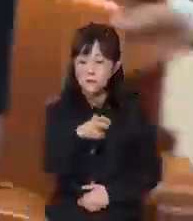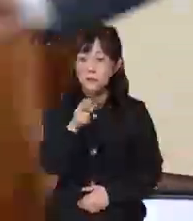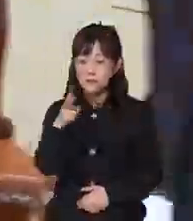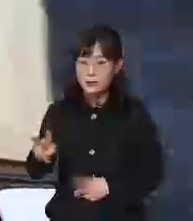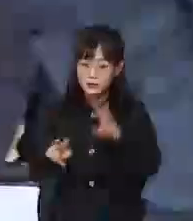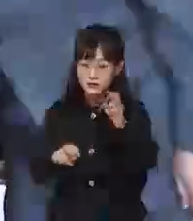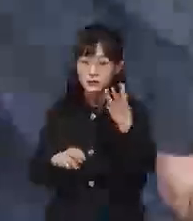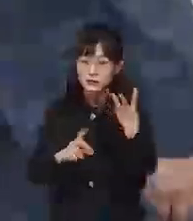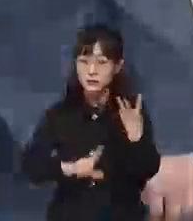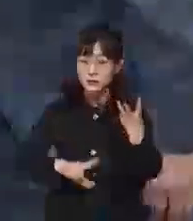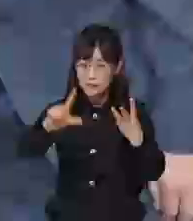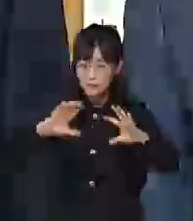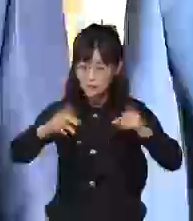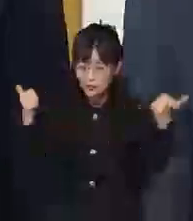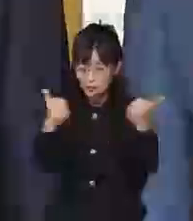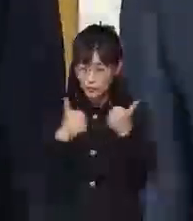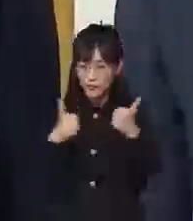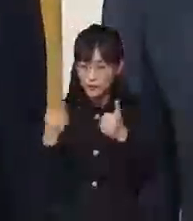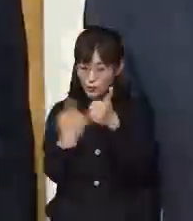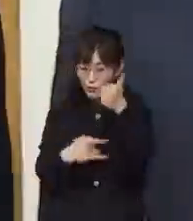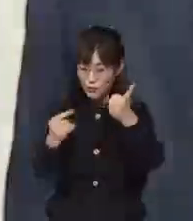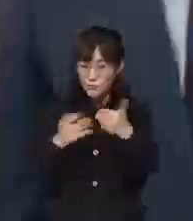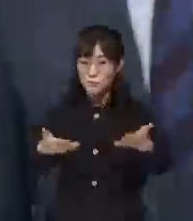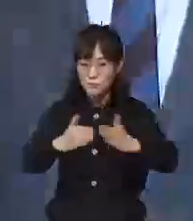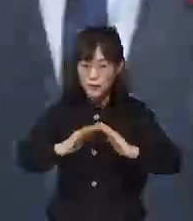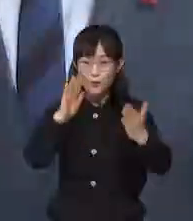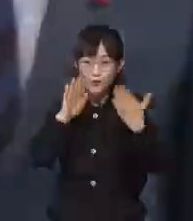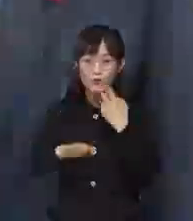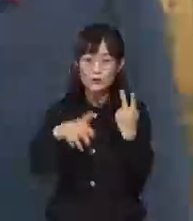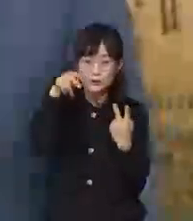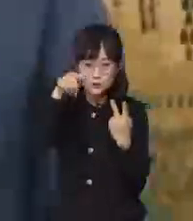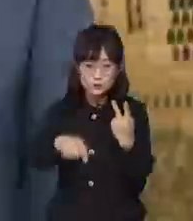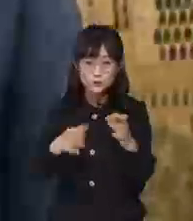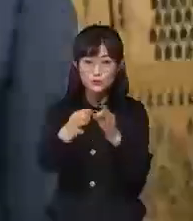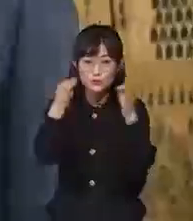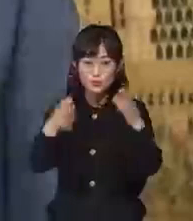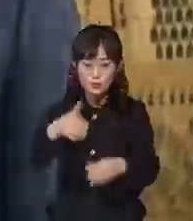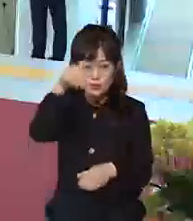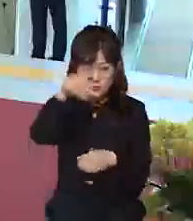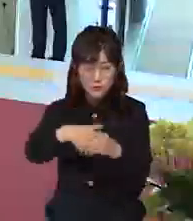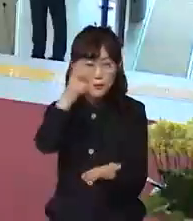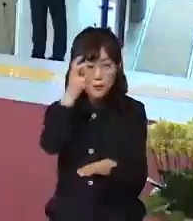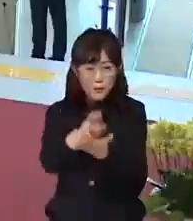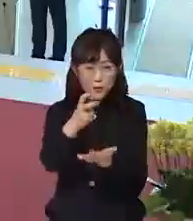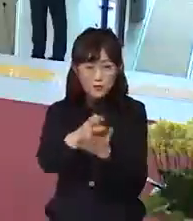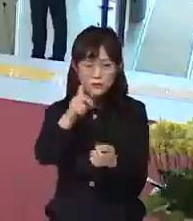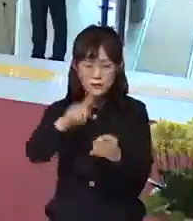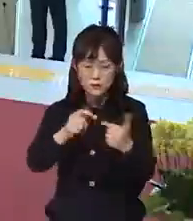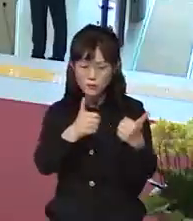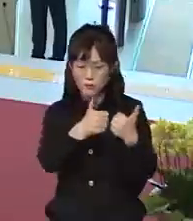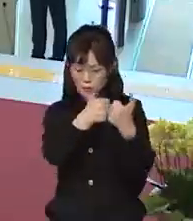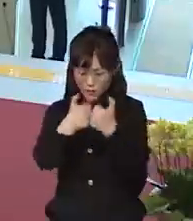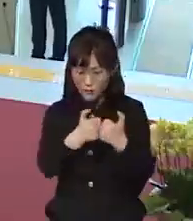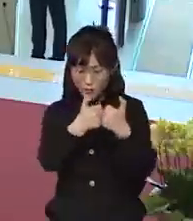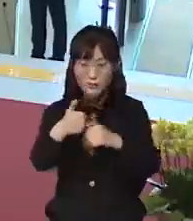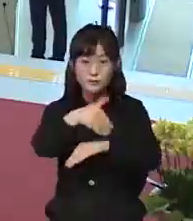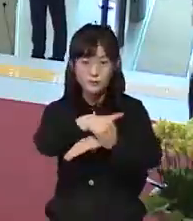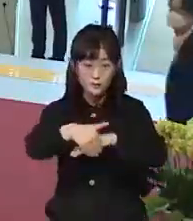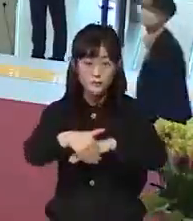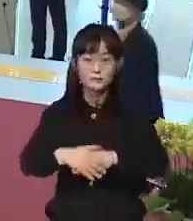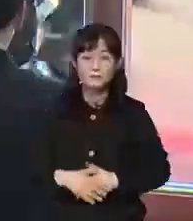여야는 오는 23일 국회 전원 위원회를 구성해 2주 동안 압축된 선거제 개편안을 논의할 예정입니다